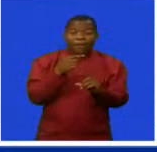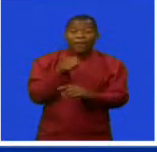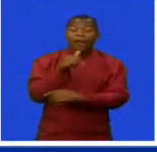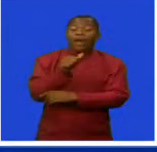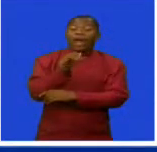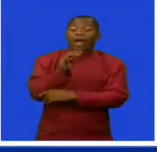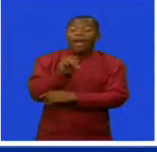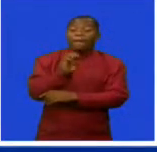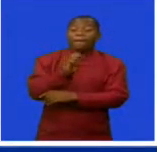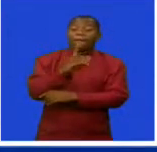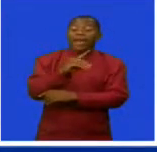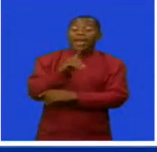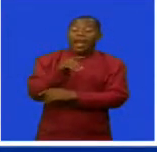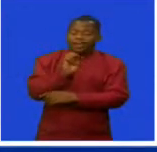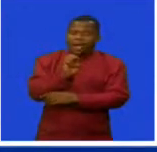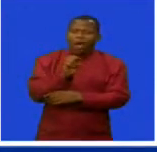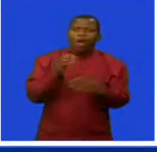nhlangano.